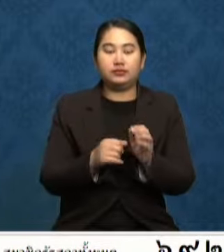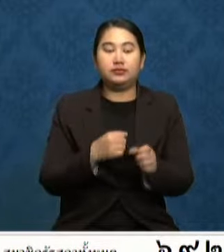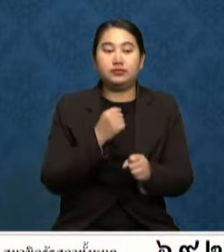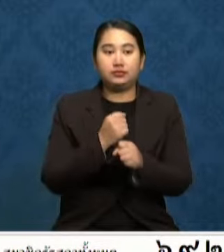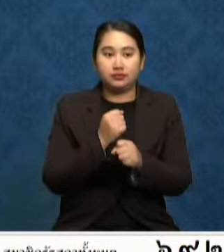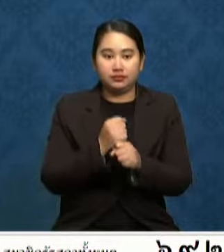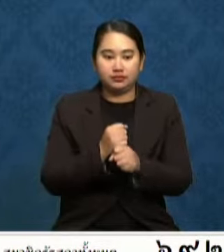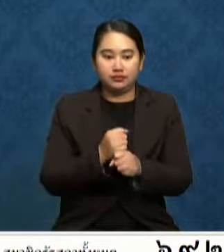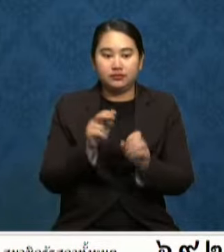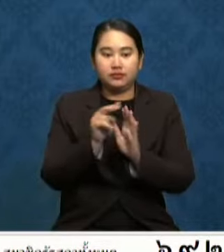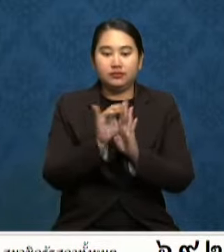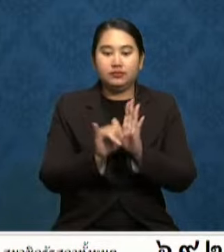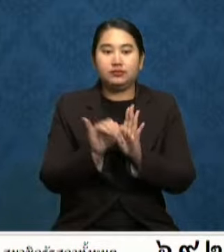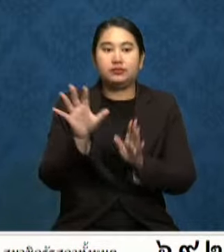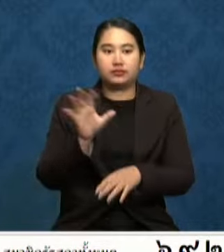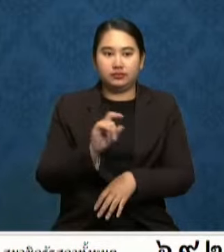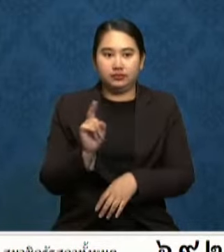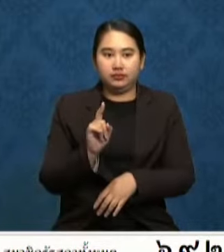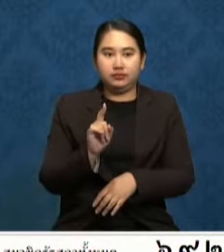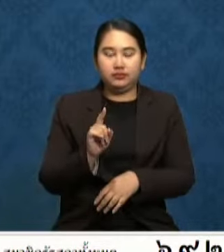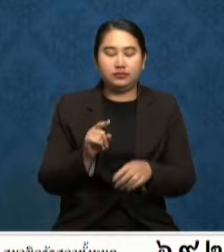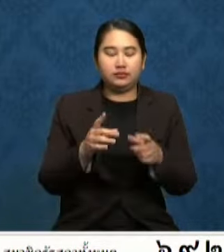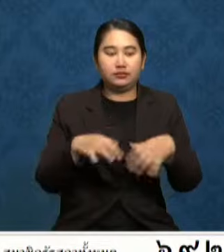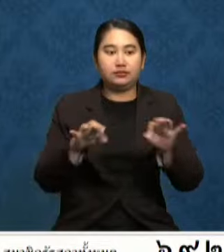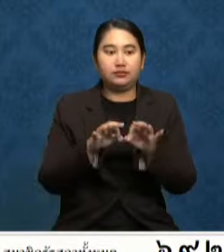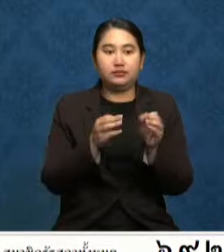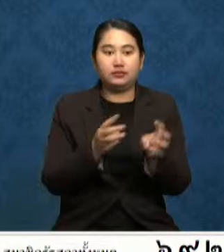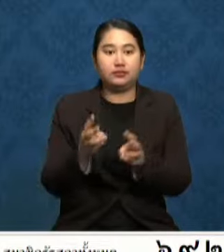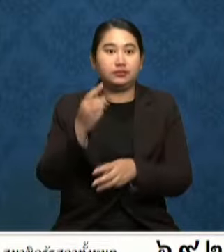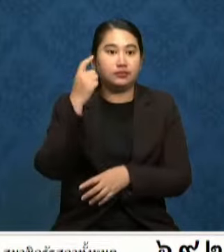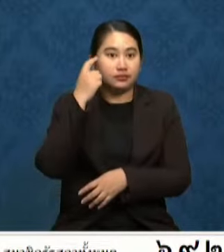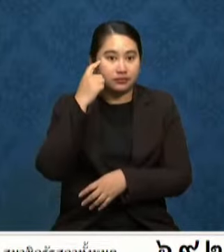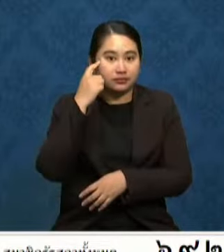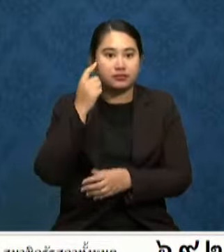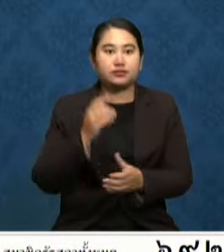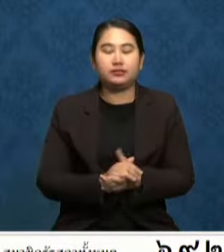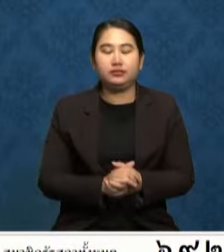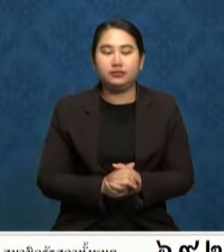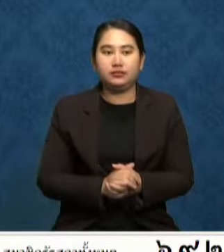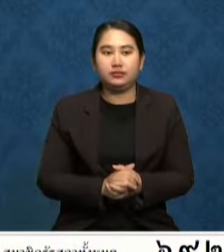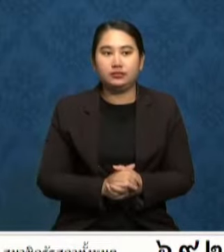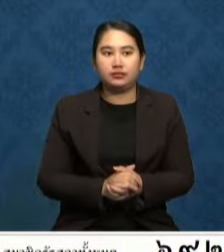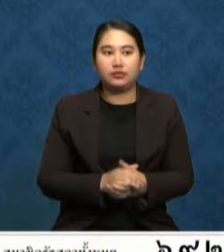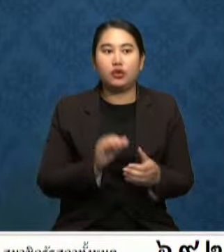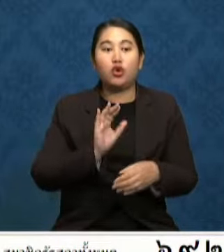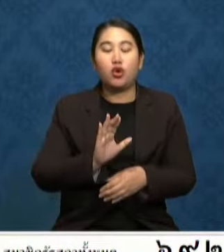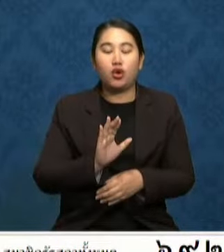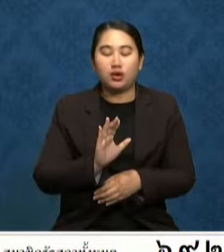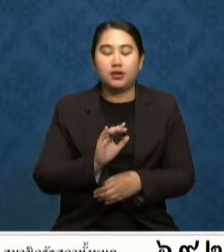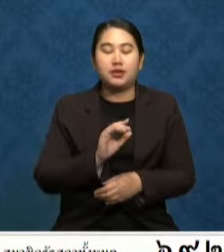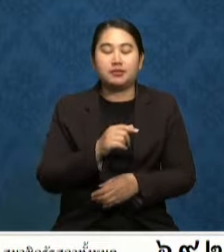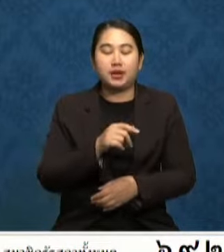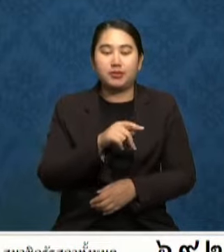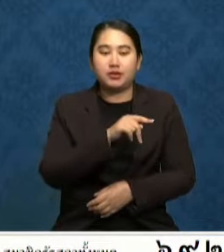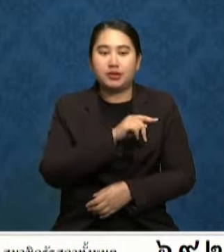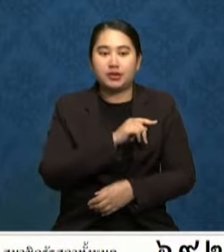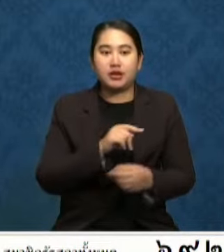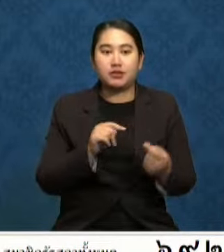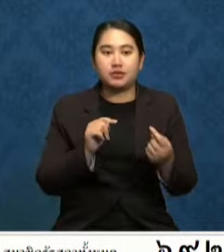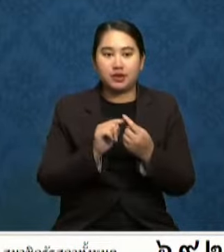ที่มาขหนอยเป็ค็คือ หรกคิจถ้าถาอ sambสอบ